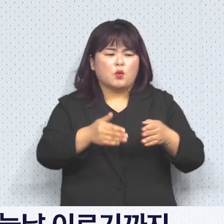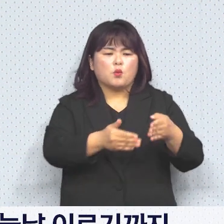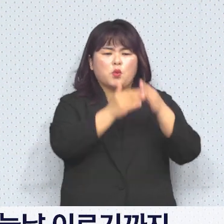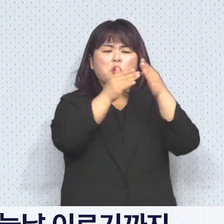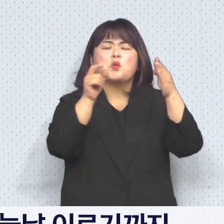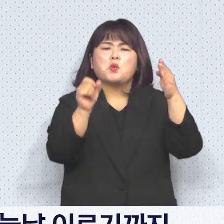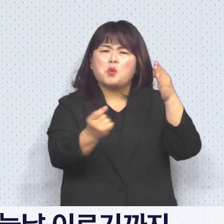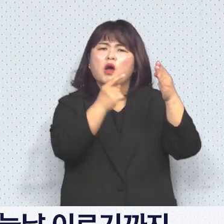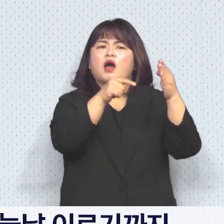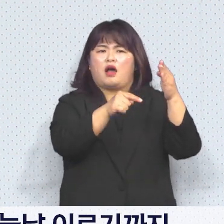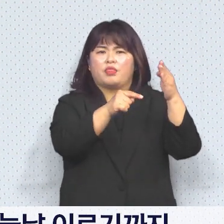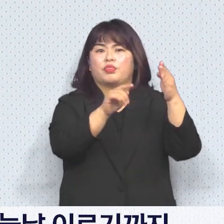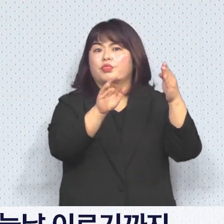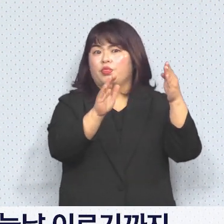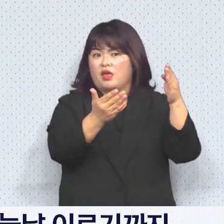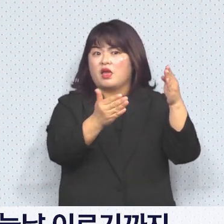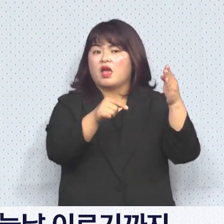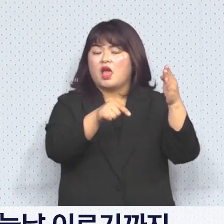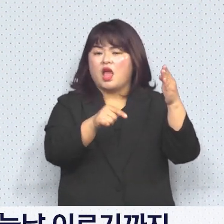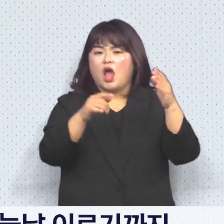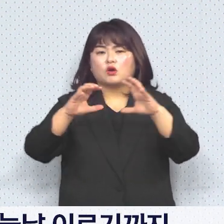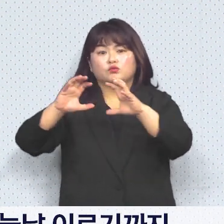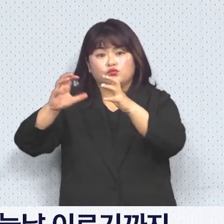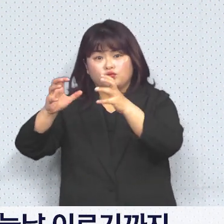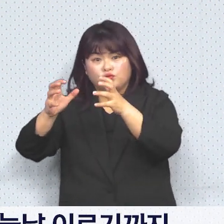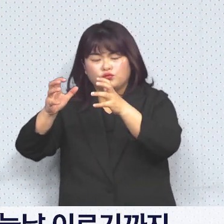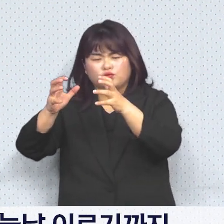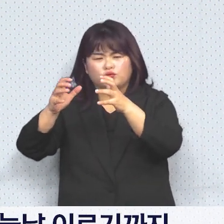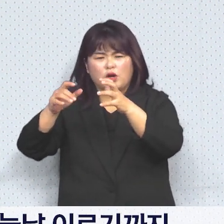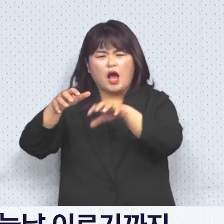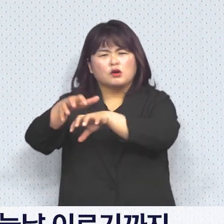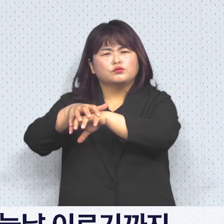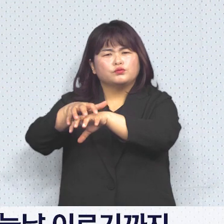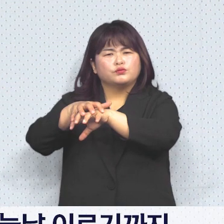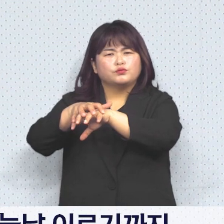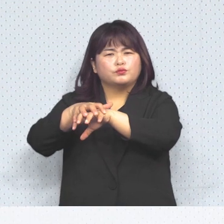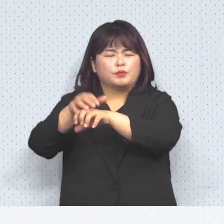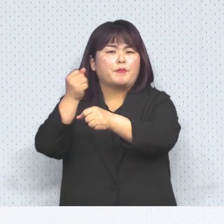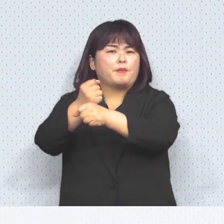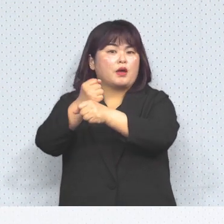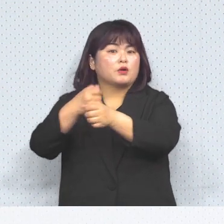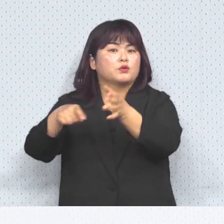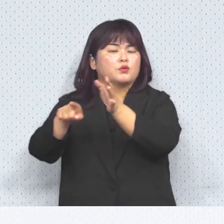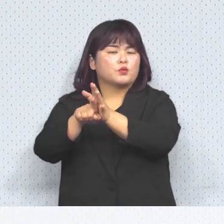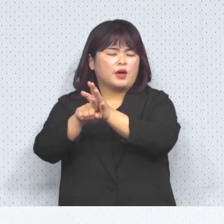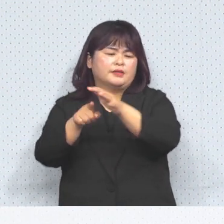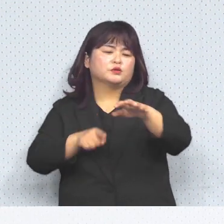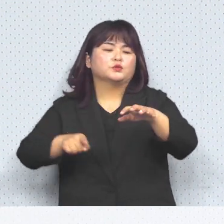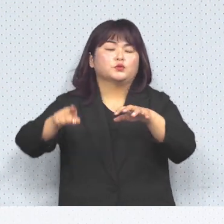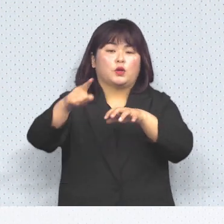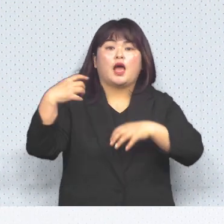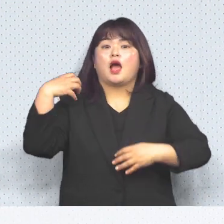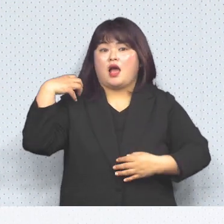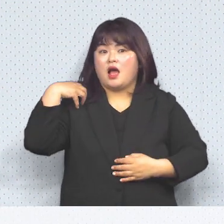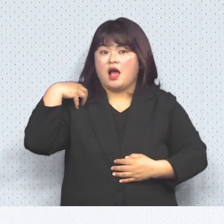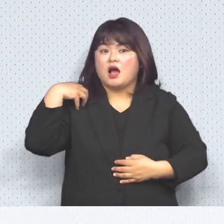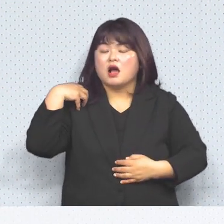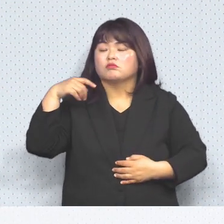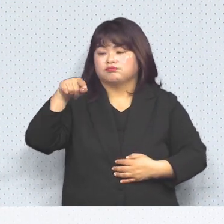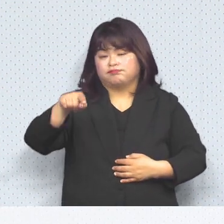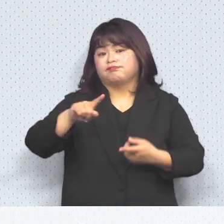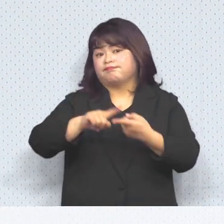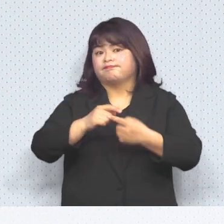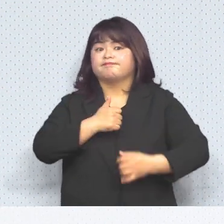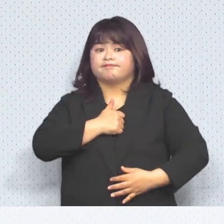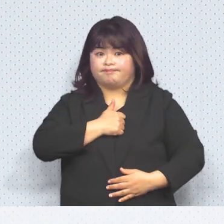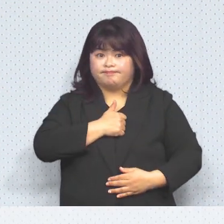토대가 된 것을 비롯해서 국가 정력 안보 태세 확립을 위해 선도적 역할을